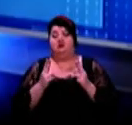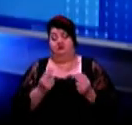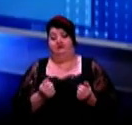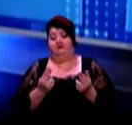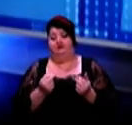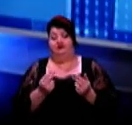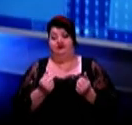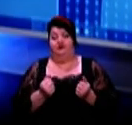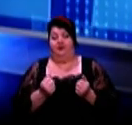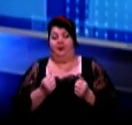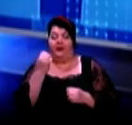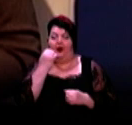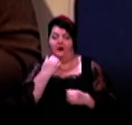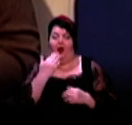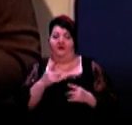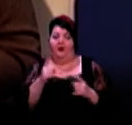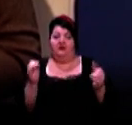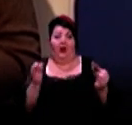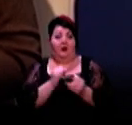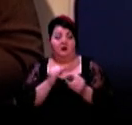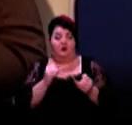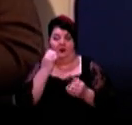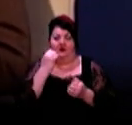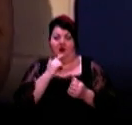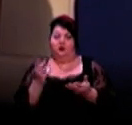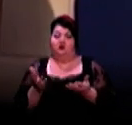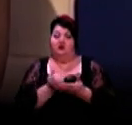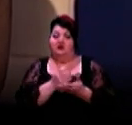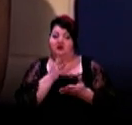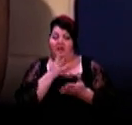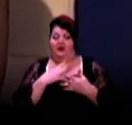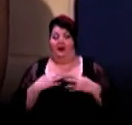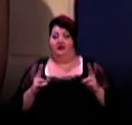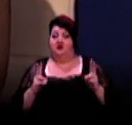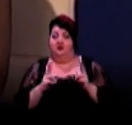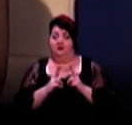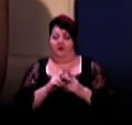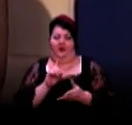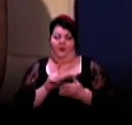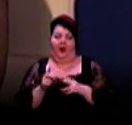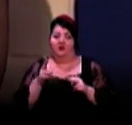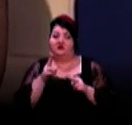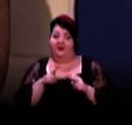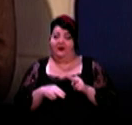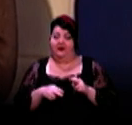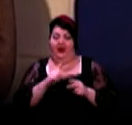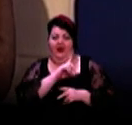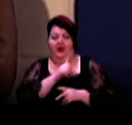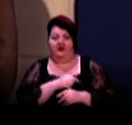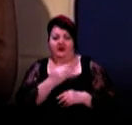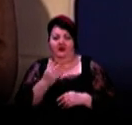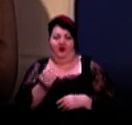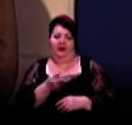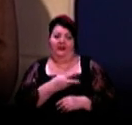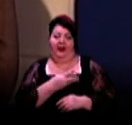собою. Дякую вам за розмову, дякую, що знайшли час для нашої зустрічі. На цьому маємо завершувати. Сил вам і натхнення.